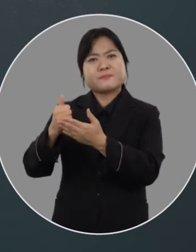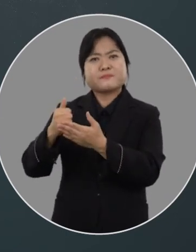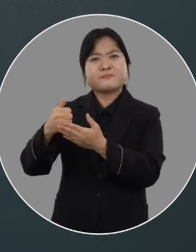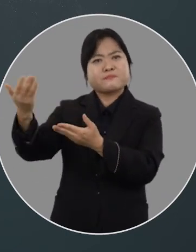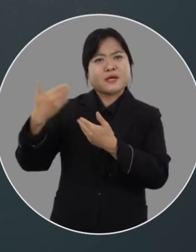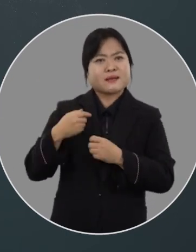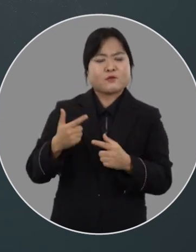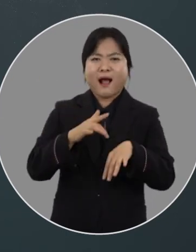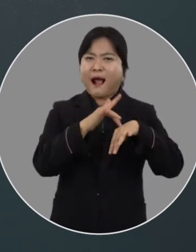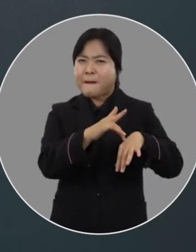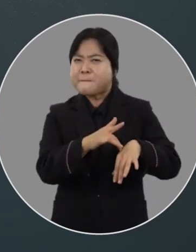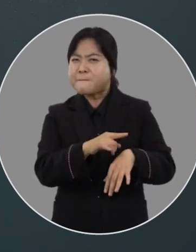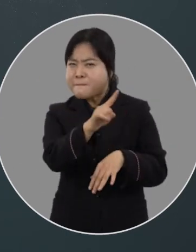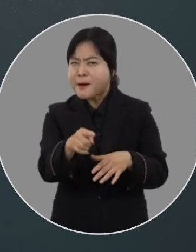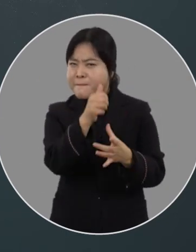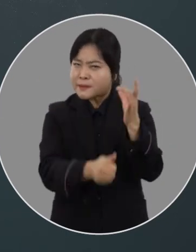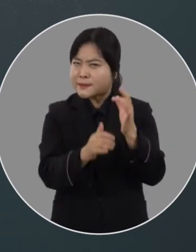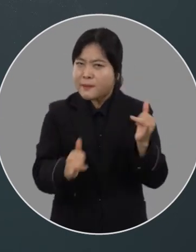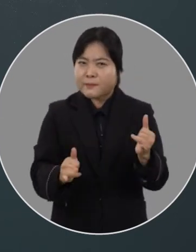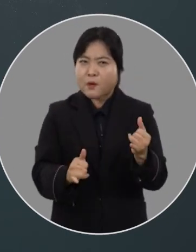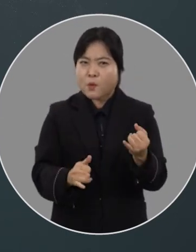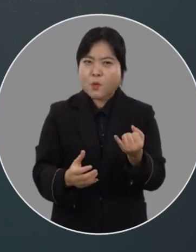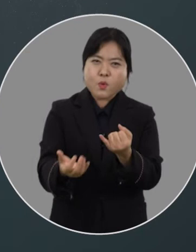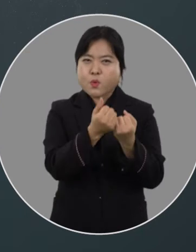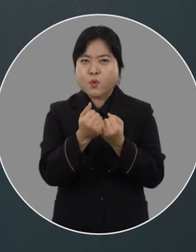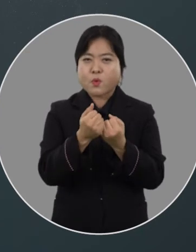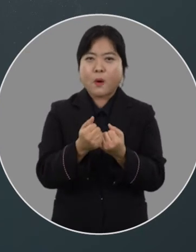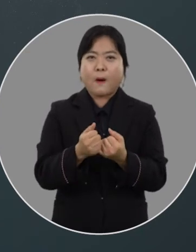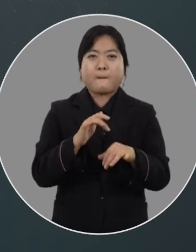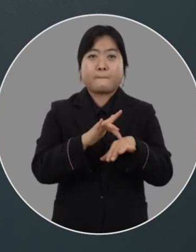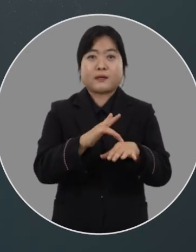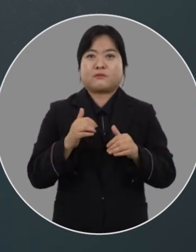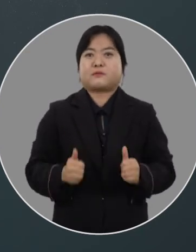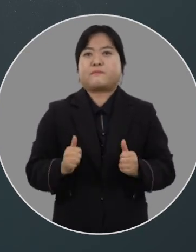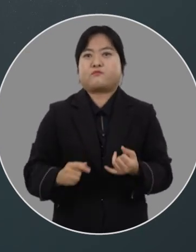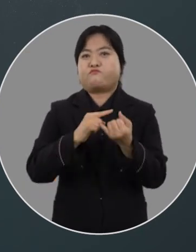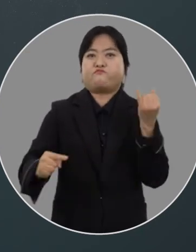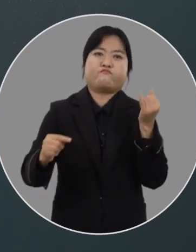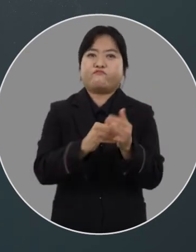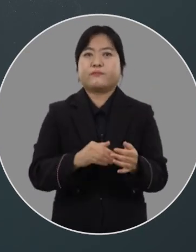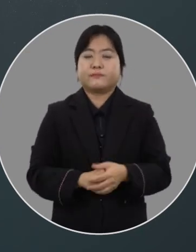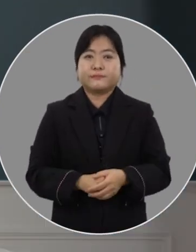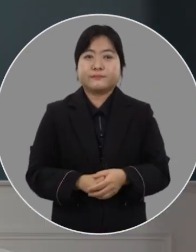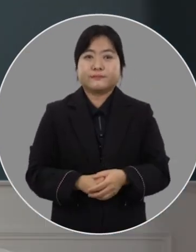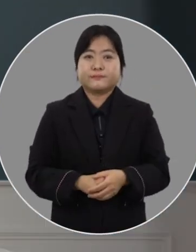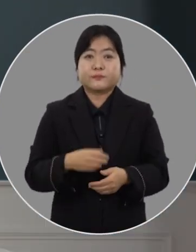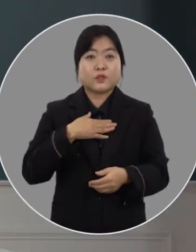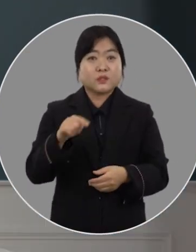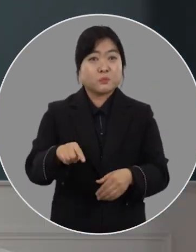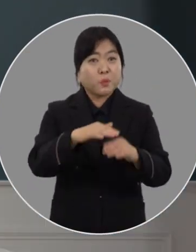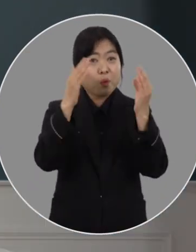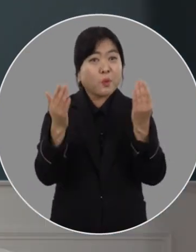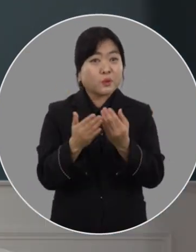아니라 악마의 계시를 받았다라고 얘기하면서 몰려서 마녀 재판이 일어났다라고 하는 것이었죠. 저는